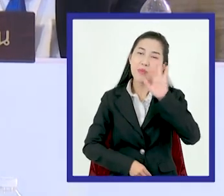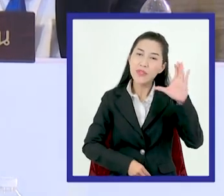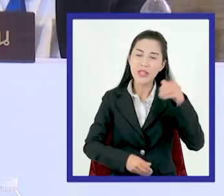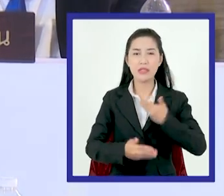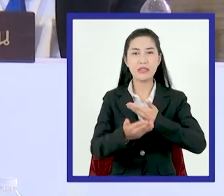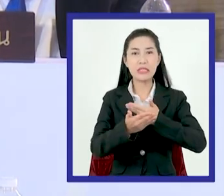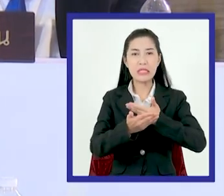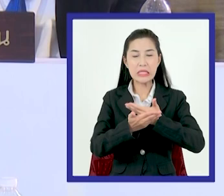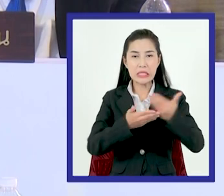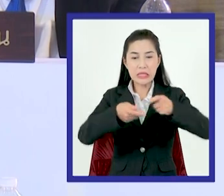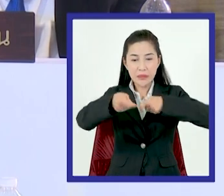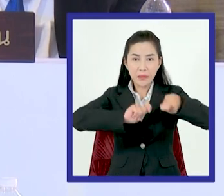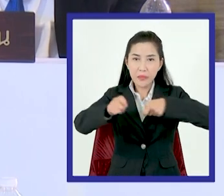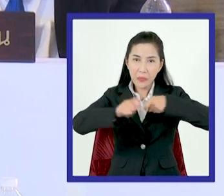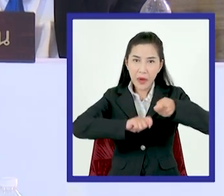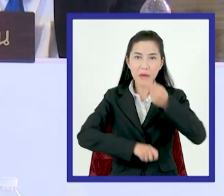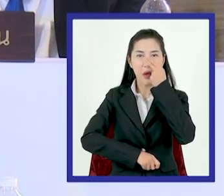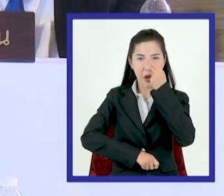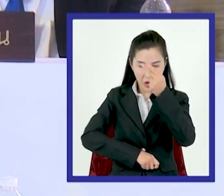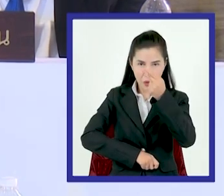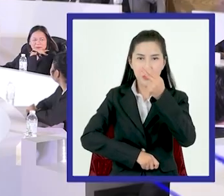ามาเข้าชมการออกสลาก